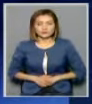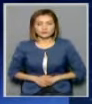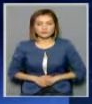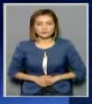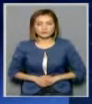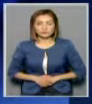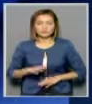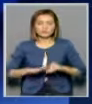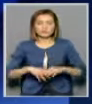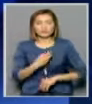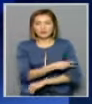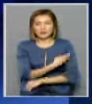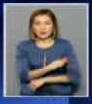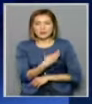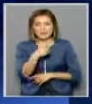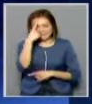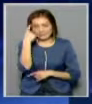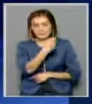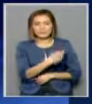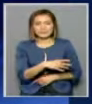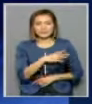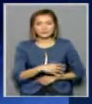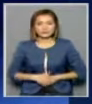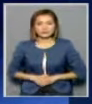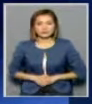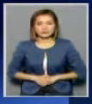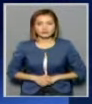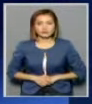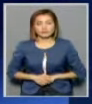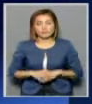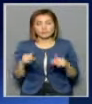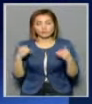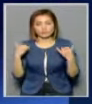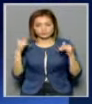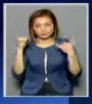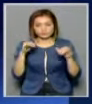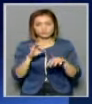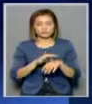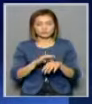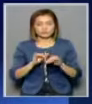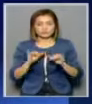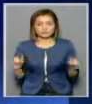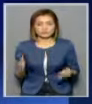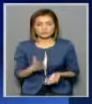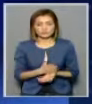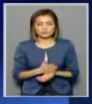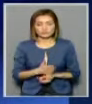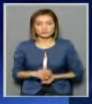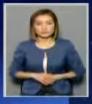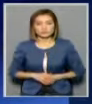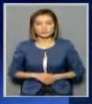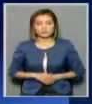ветеринар мамандарға хабарлама түскен мал ауырып жатқан жөнде. Содан кейін